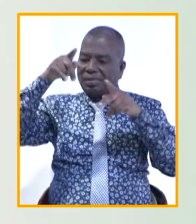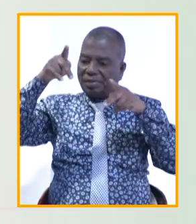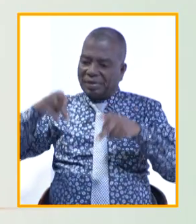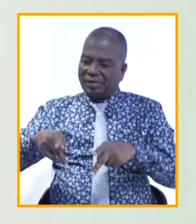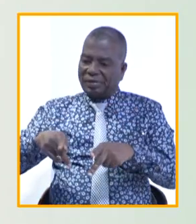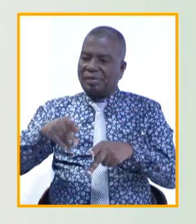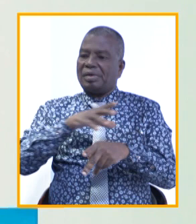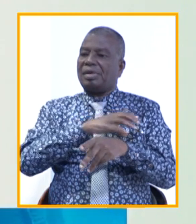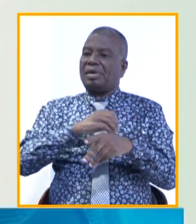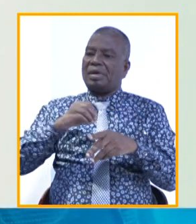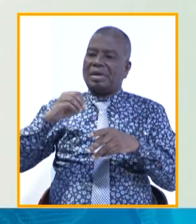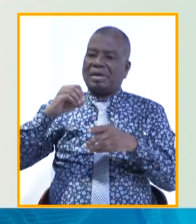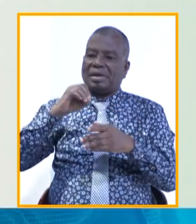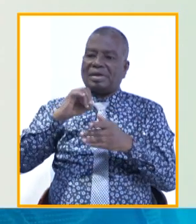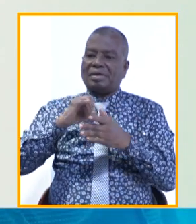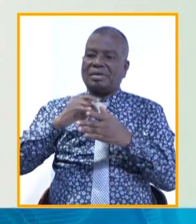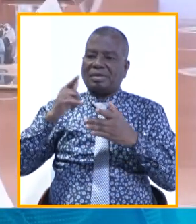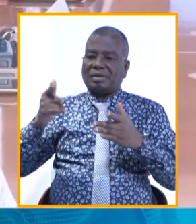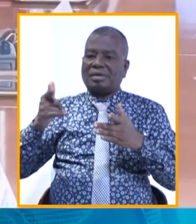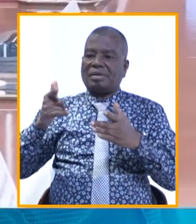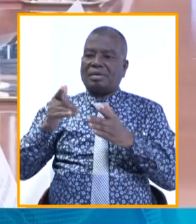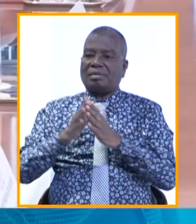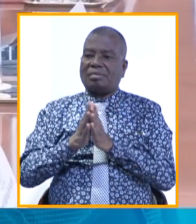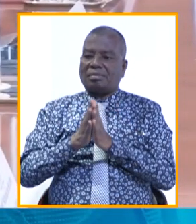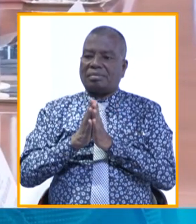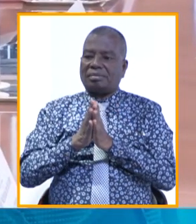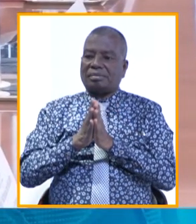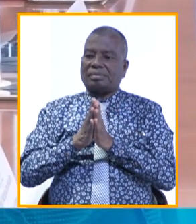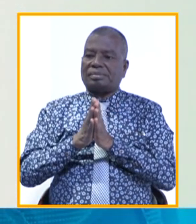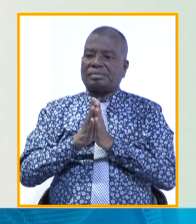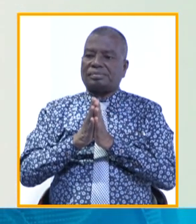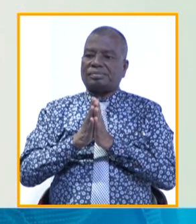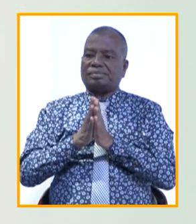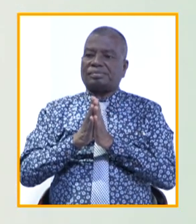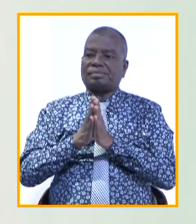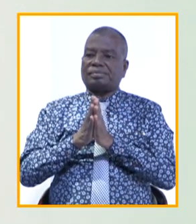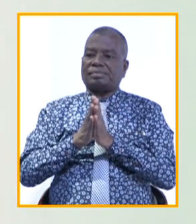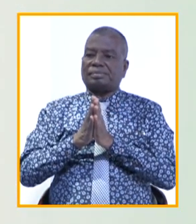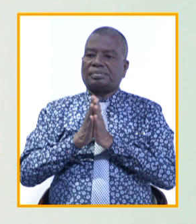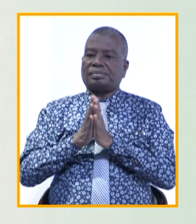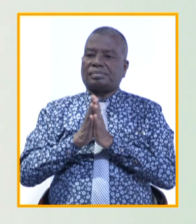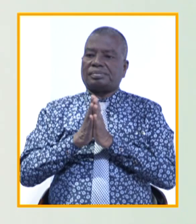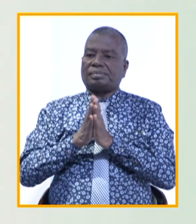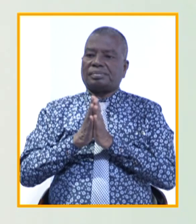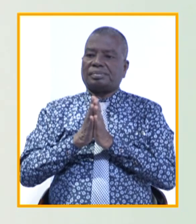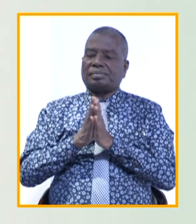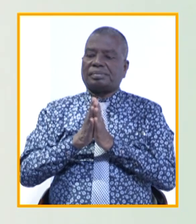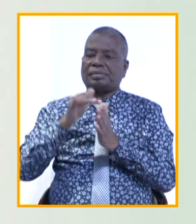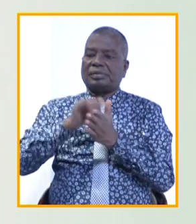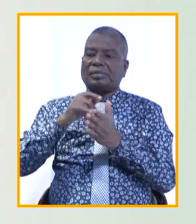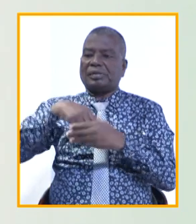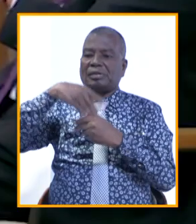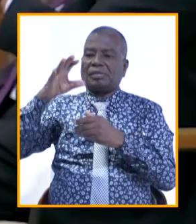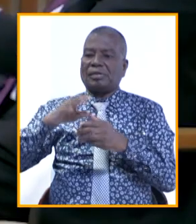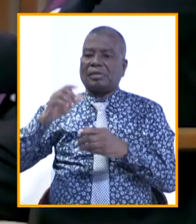la saisie de la commission de la CEDEAO en vue d'une réunion des chefs d'État et de gouvernement de l'institution sous-régionale. Cette